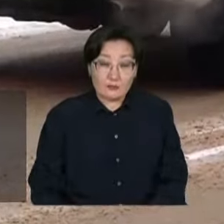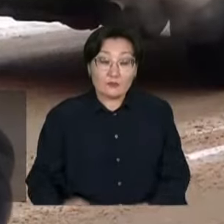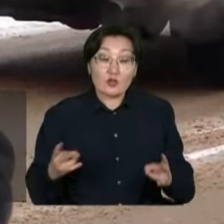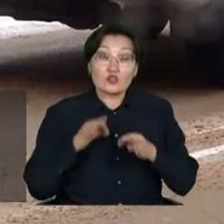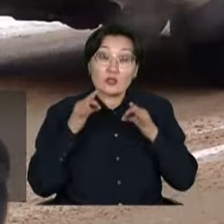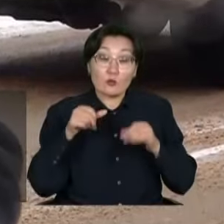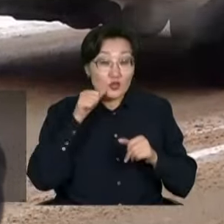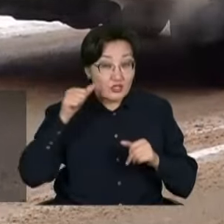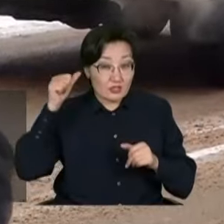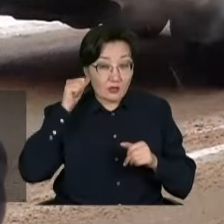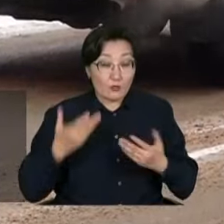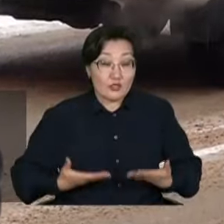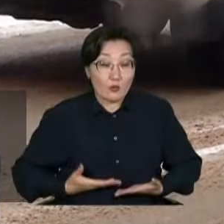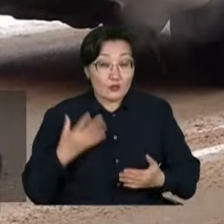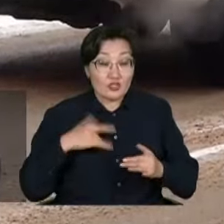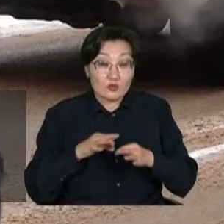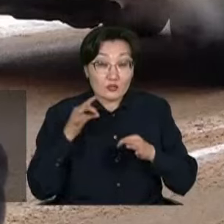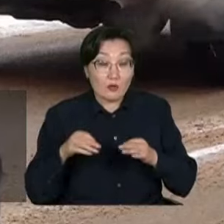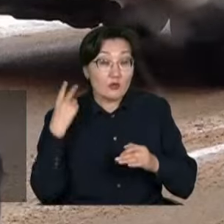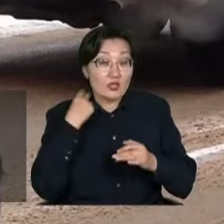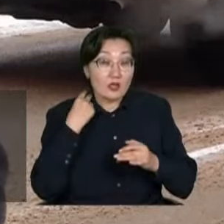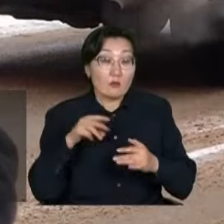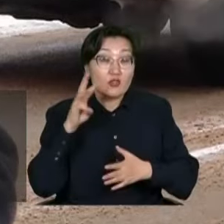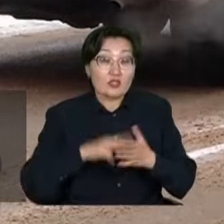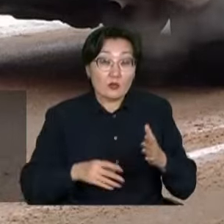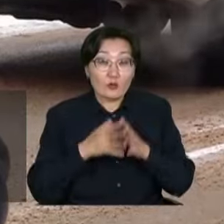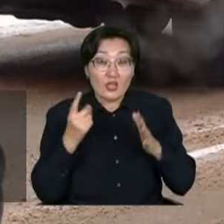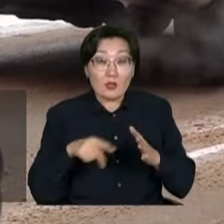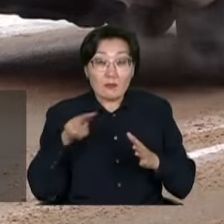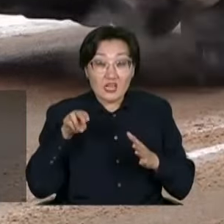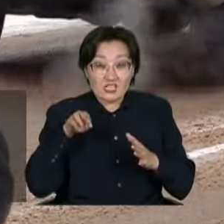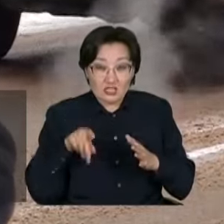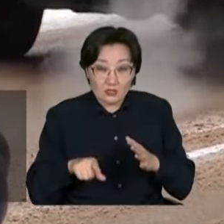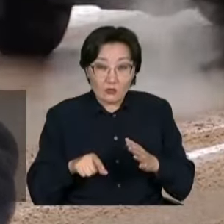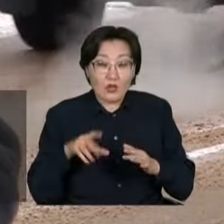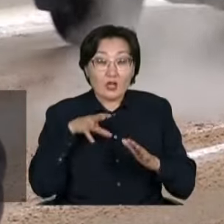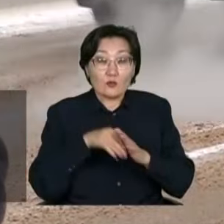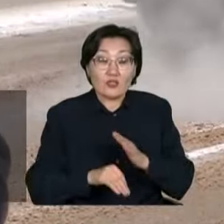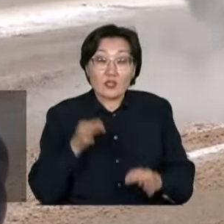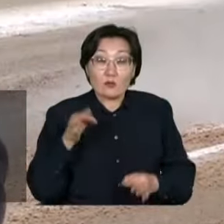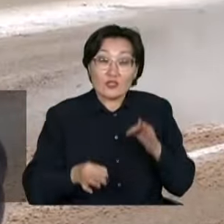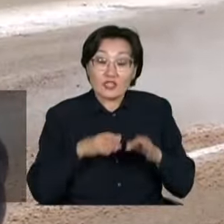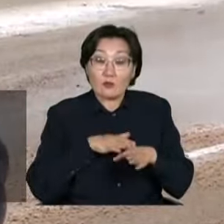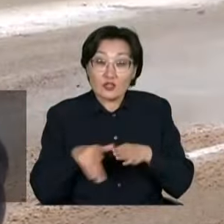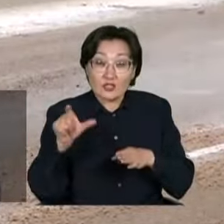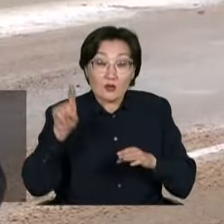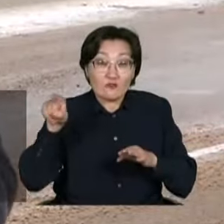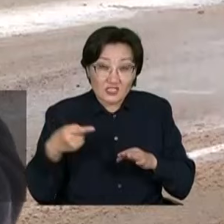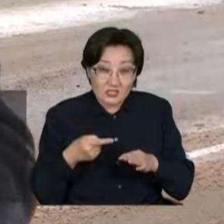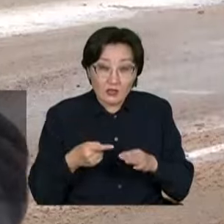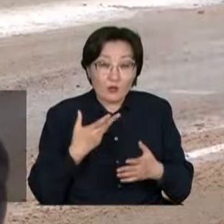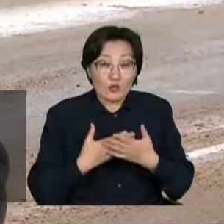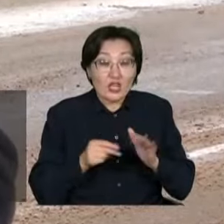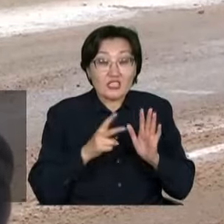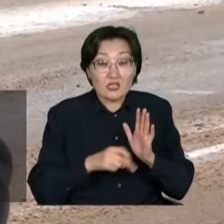отметить, что в прошлом году жители Жамбылской области задолжали по штрафам более 1 миллиарда тенге. Из них частными судебными исполнителями взыскано